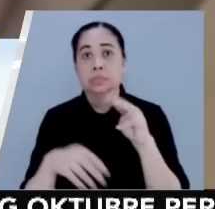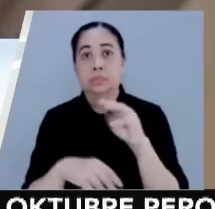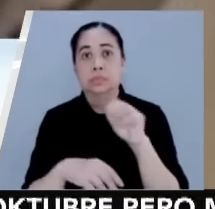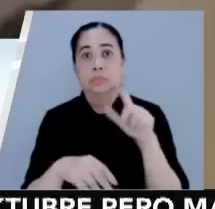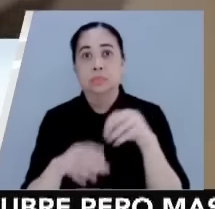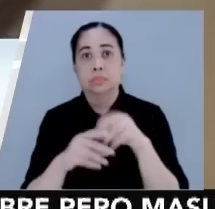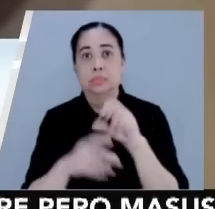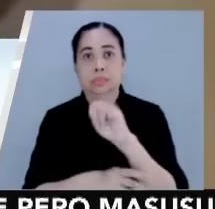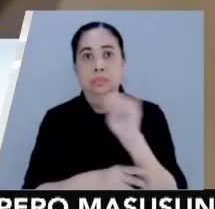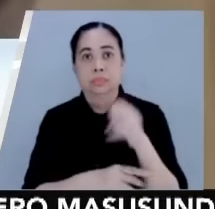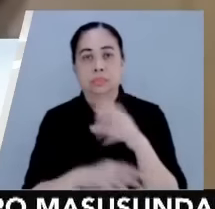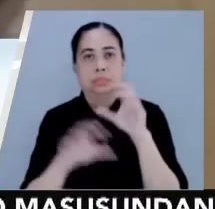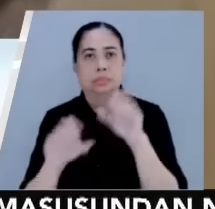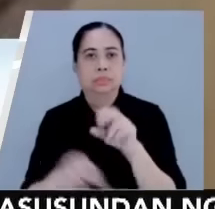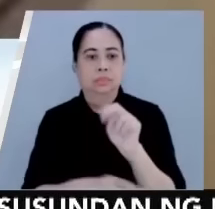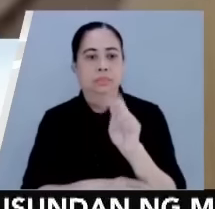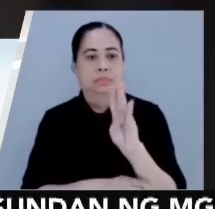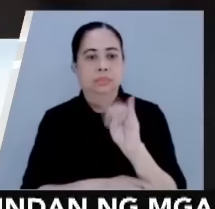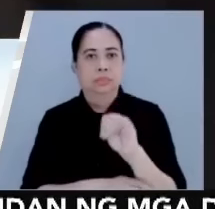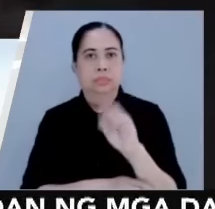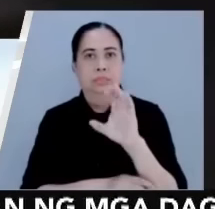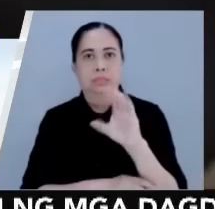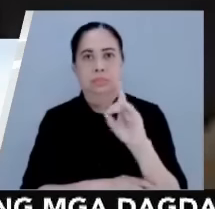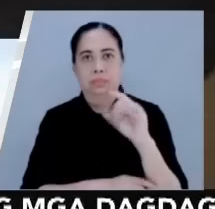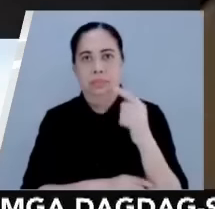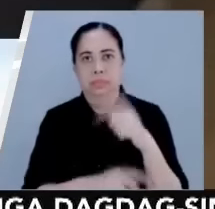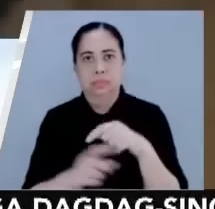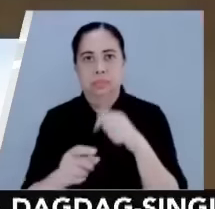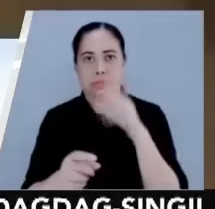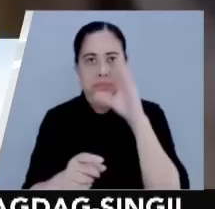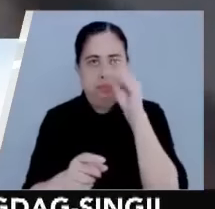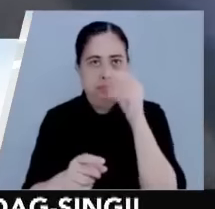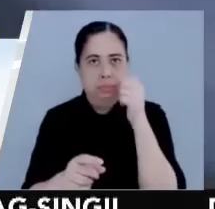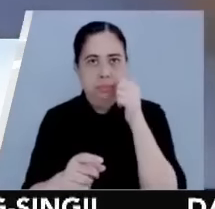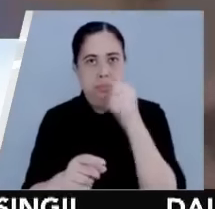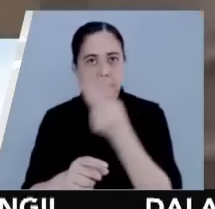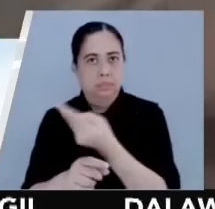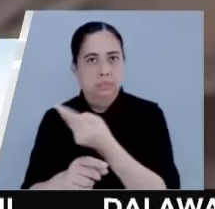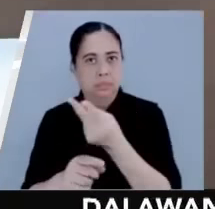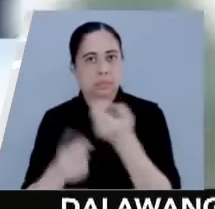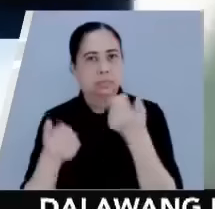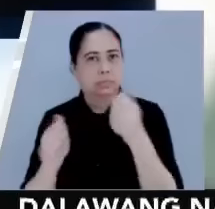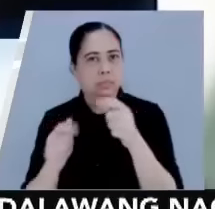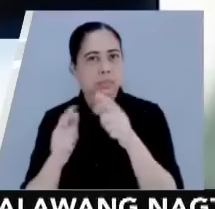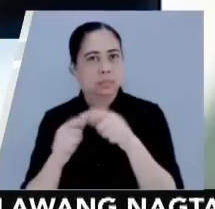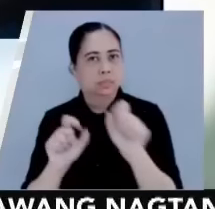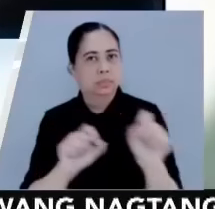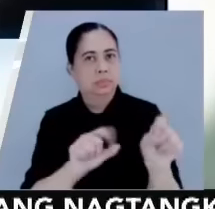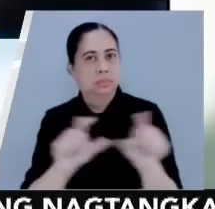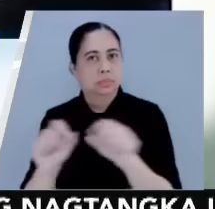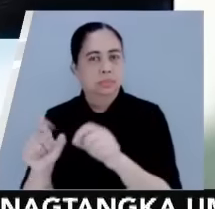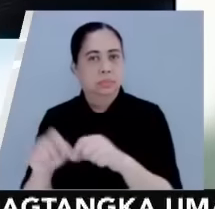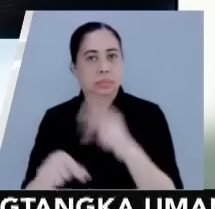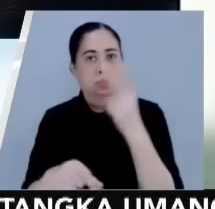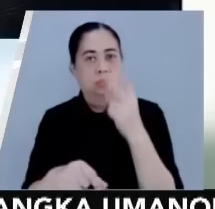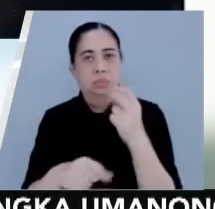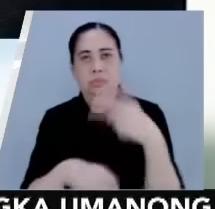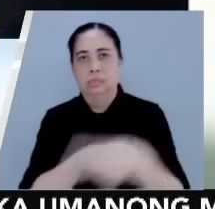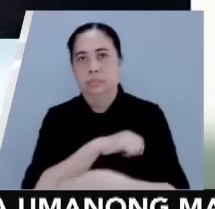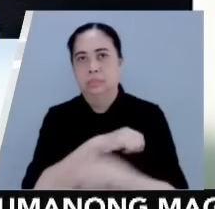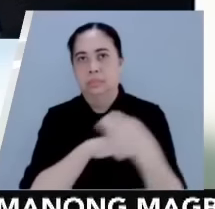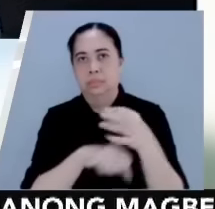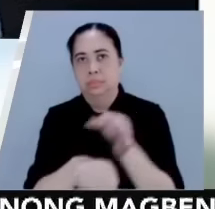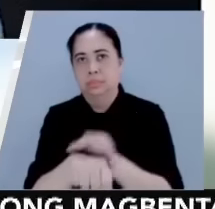ng NBI Cybercrime Division ang babae at lalaking ito. Nagtangka umanong sila magbenta ng dalawang nakaumanong luxury watches